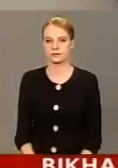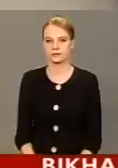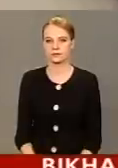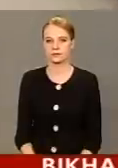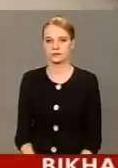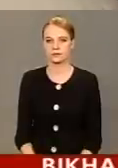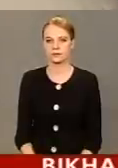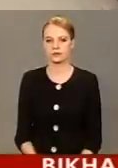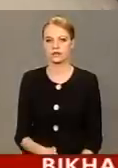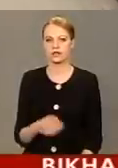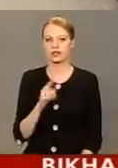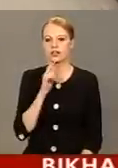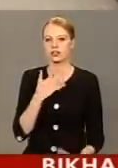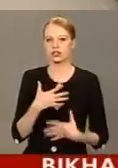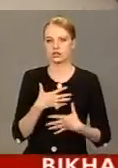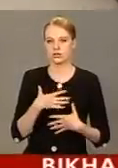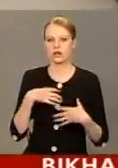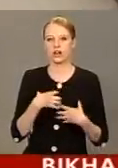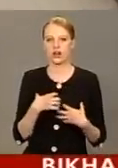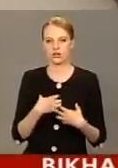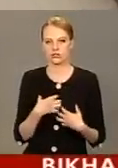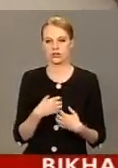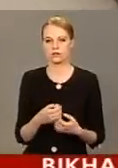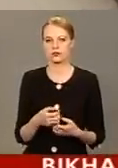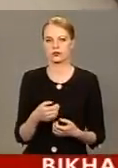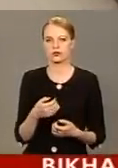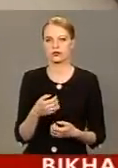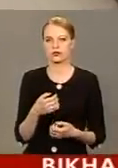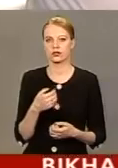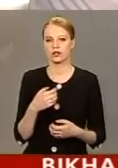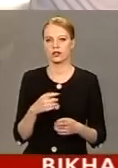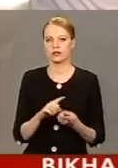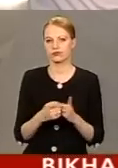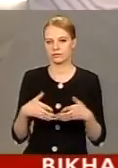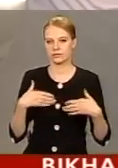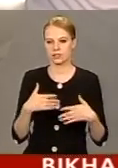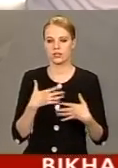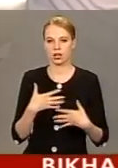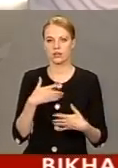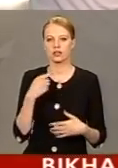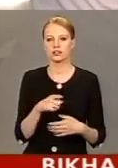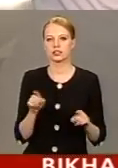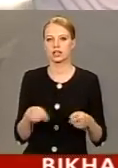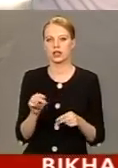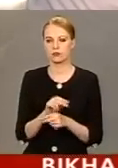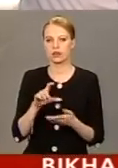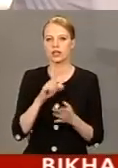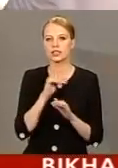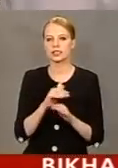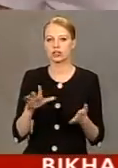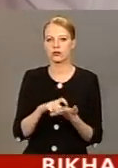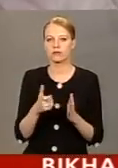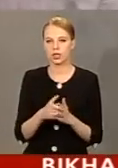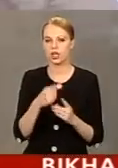Зараз дуже важко дихати. Кашель йде, ставлює дихання. Кардіологічна реанімація. Тишу в палаті